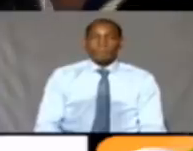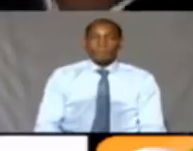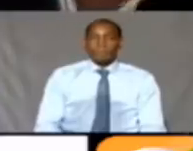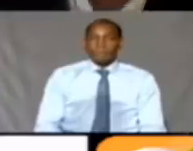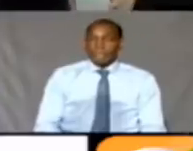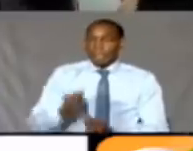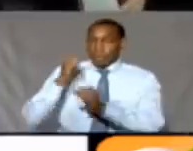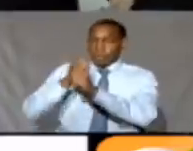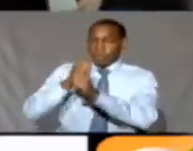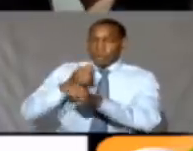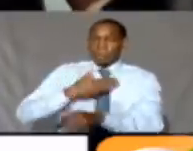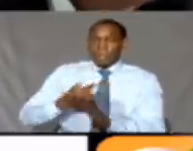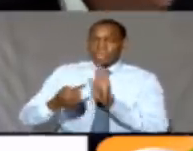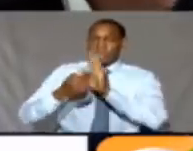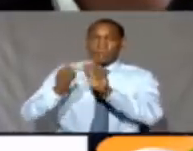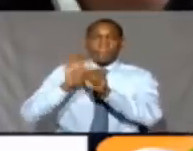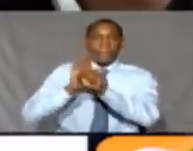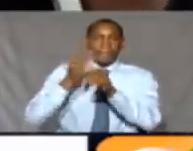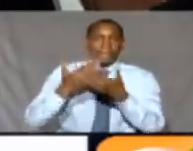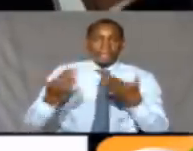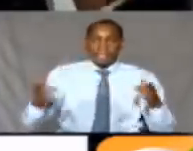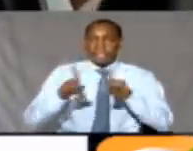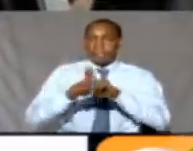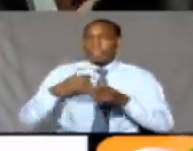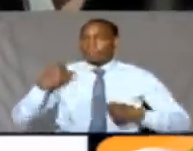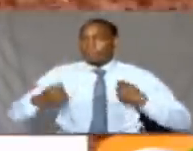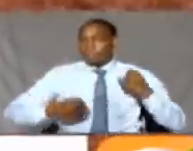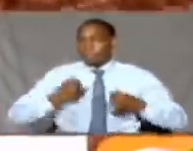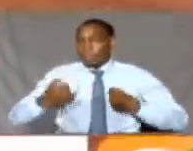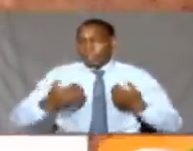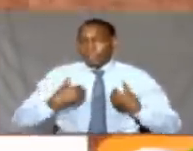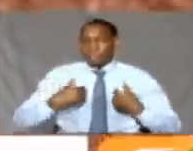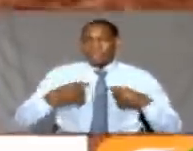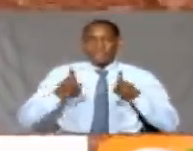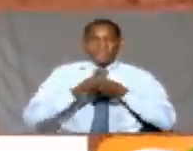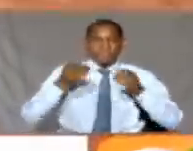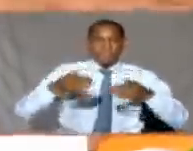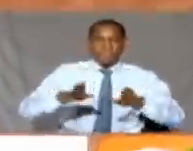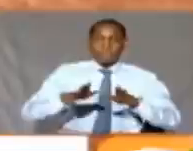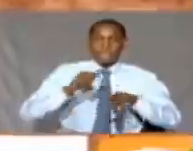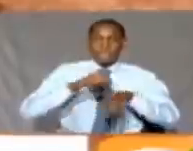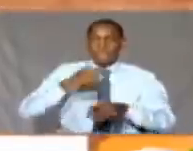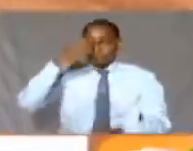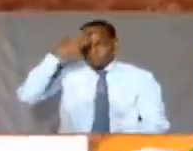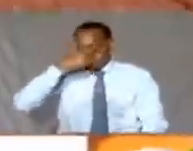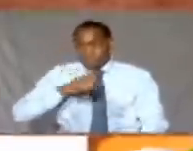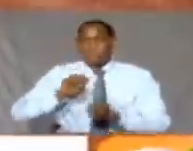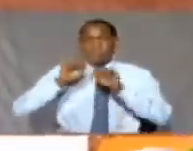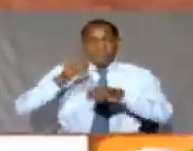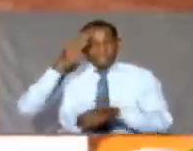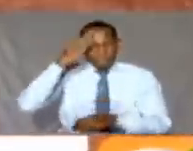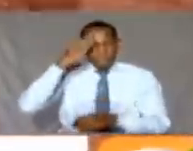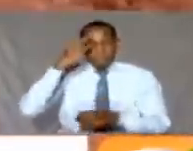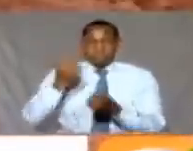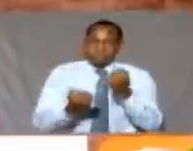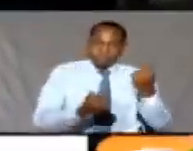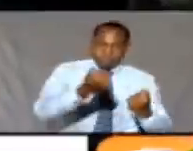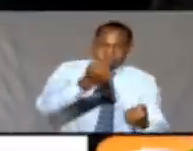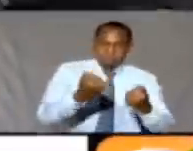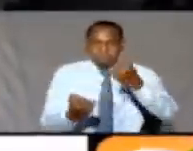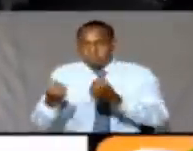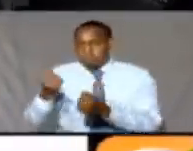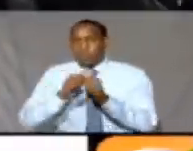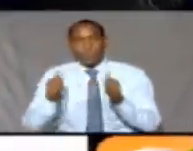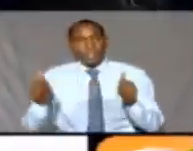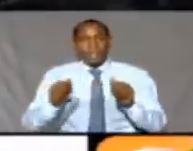Kazi yangu imenionyesha mengi sana na naifurahia sana, mpaka hata barabara nikifunga macho hivi najua mahali iko shimo, mahali iko sawa,